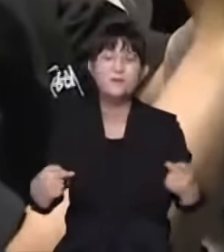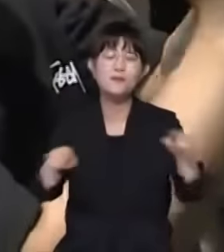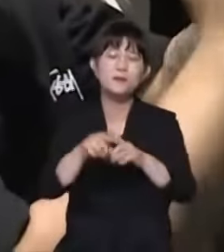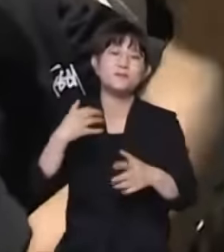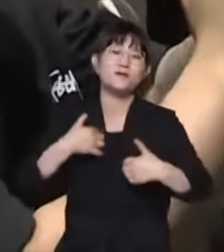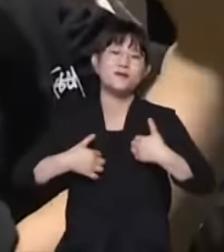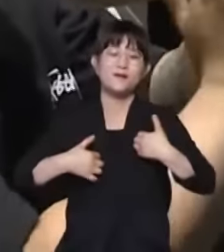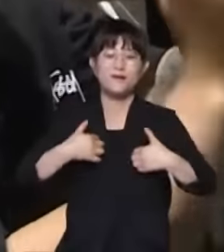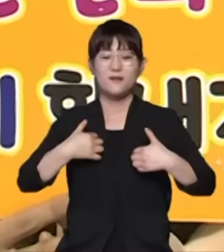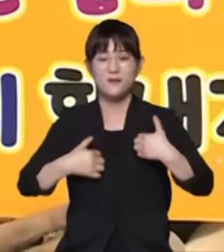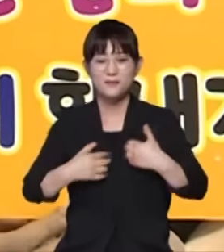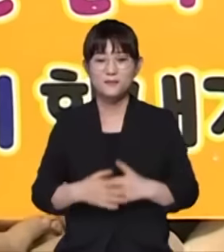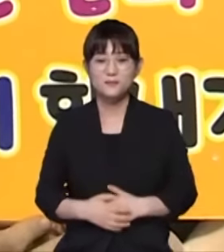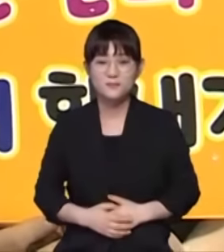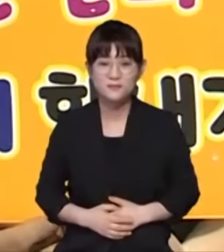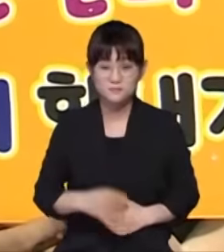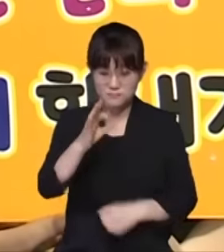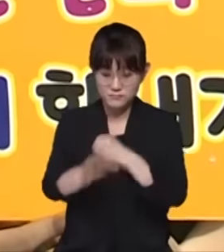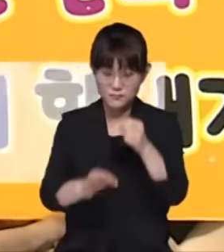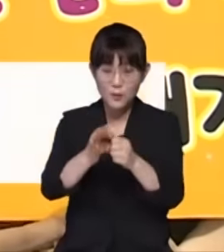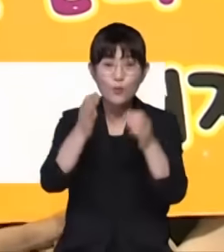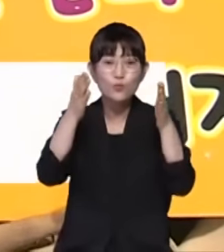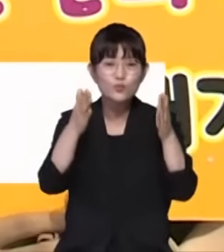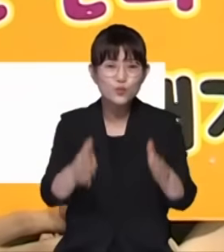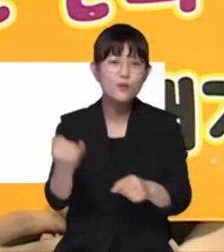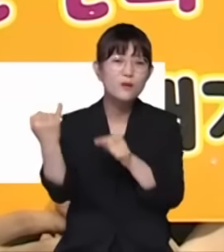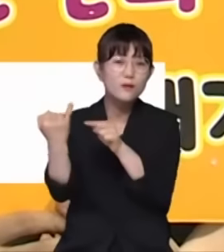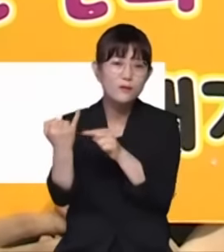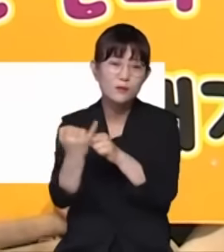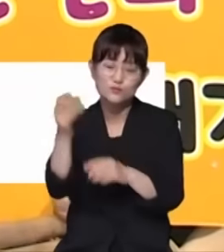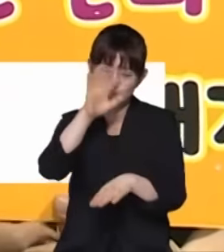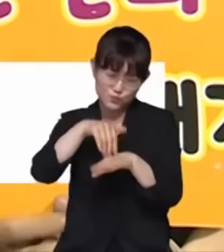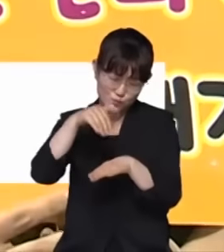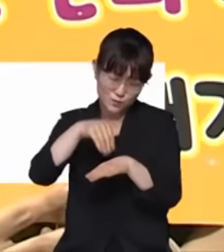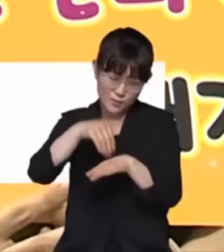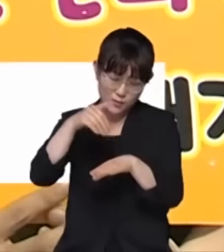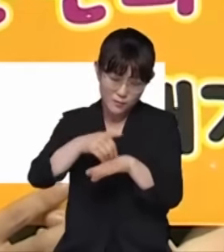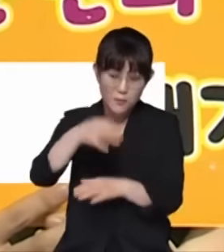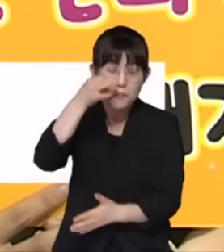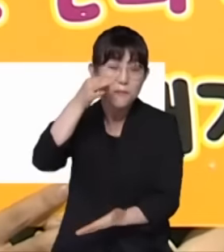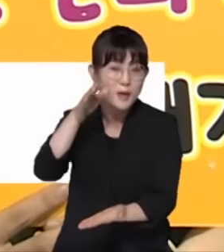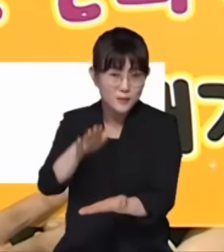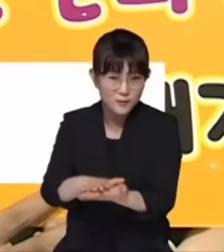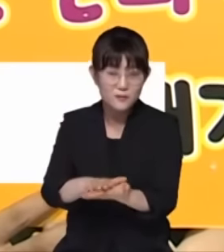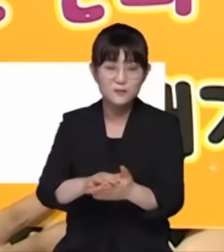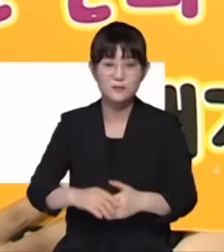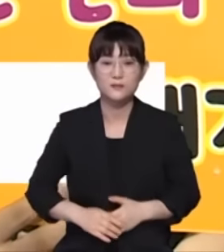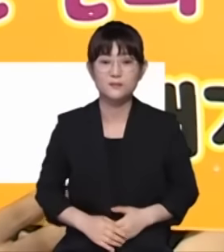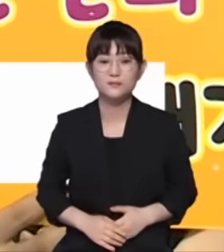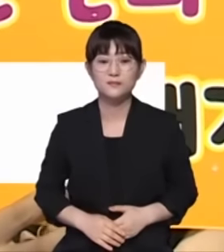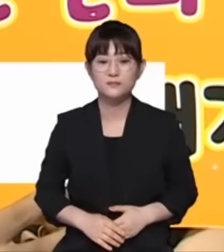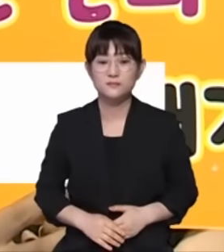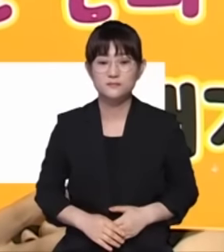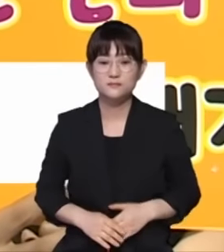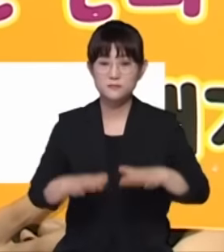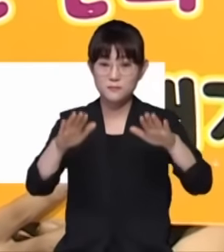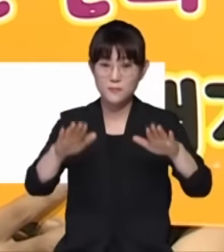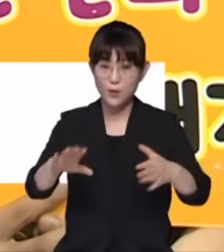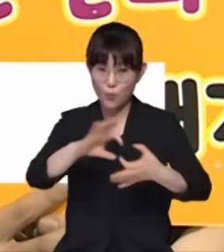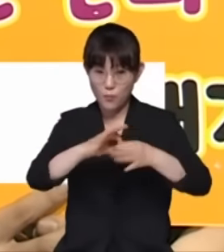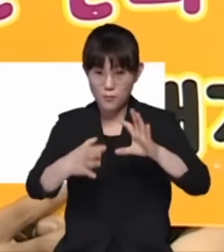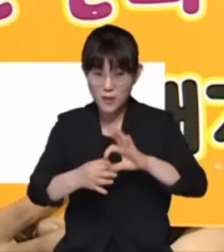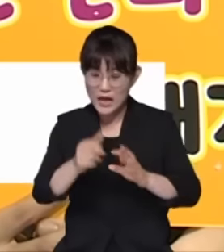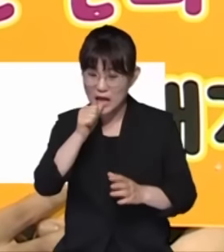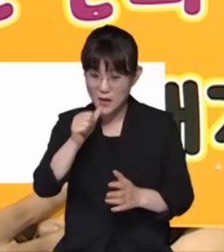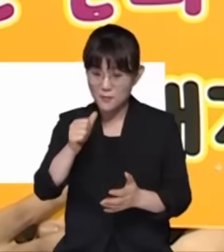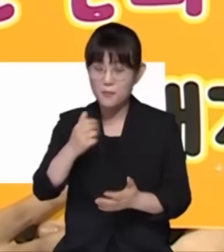기쁩니다. 10년 동안 애지우나가 진짜 열심히 운동하는 거 계속 지켜봐왔고요. 이번에 올림픽 성적